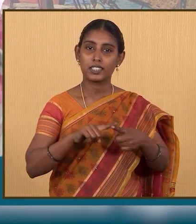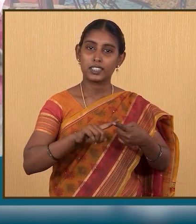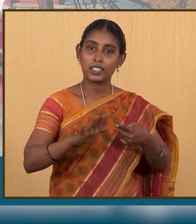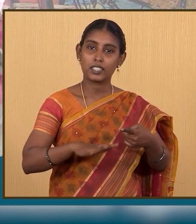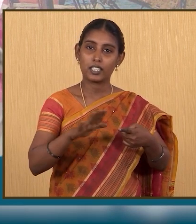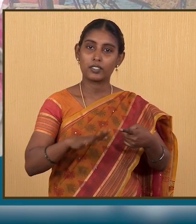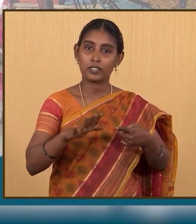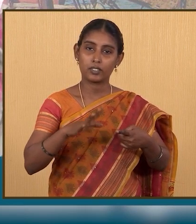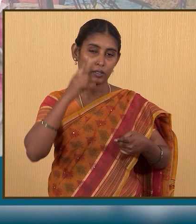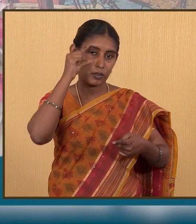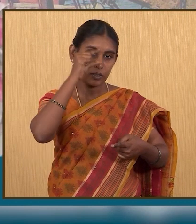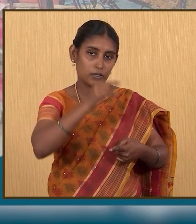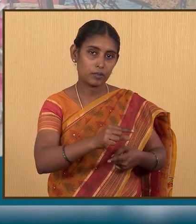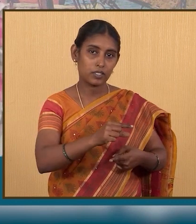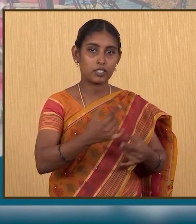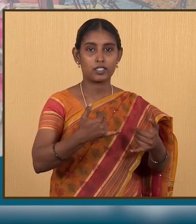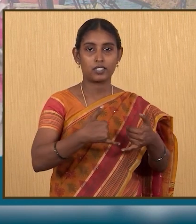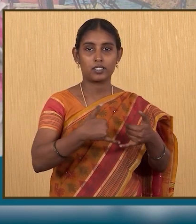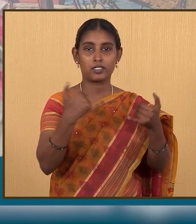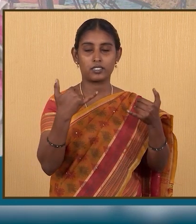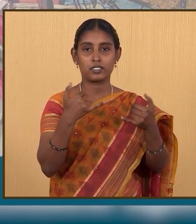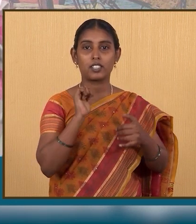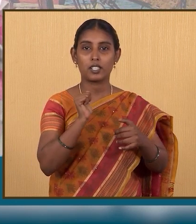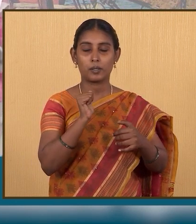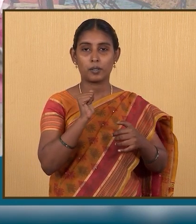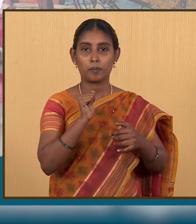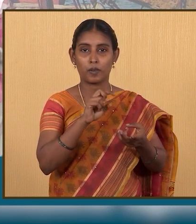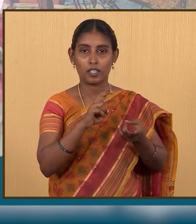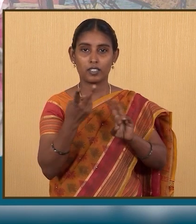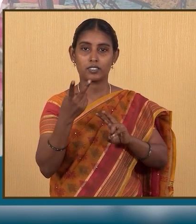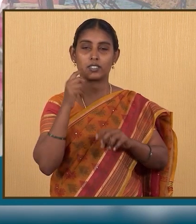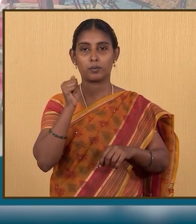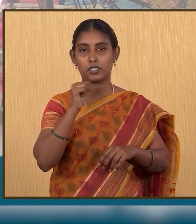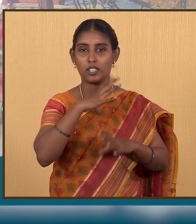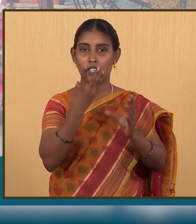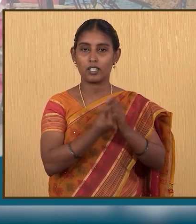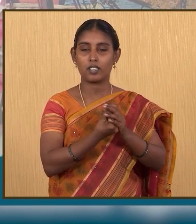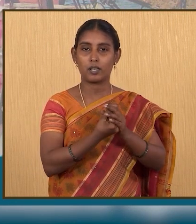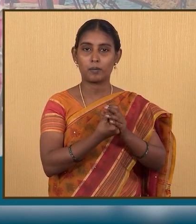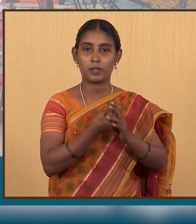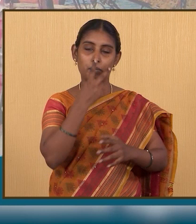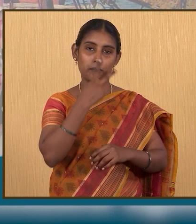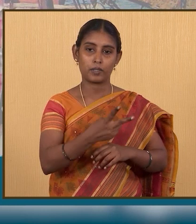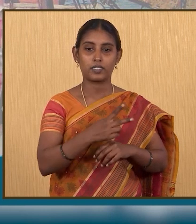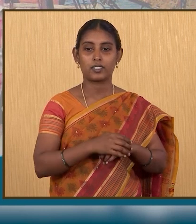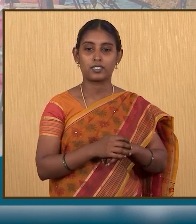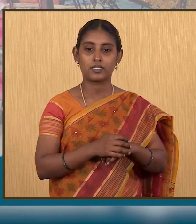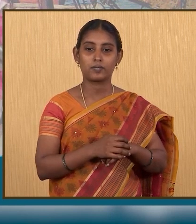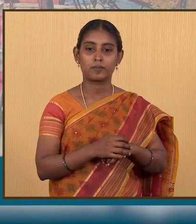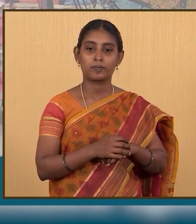அரசோடைய நேரடி கண்காணிப்பில் எப்படி நம்ம இந்தியா வந்தது அப்படிங்கிற விஷயம் வரைக்கும்